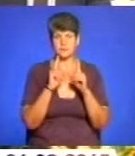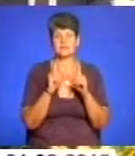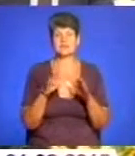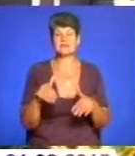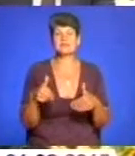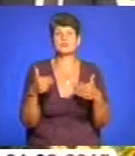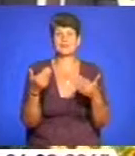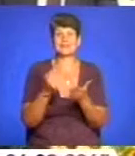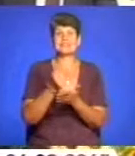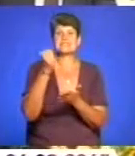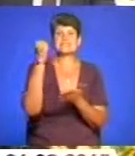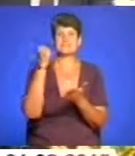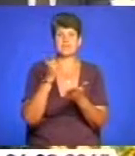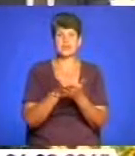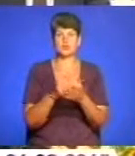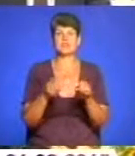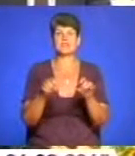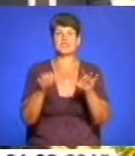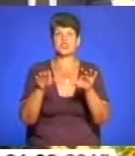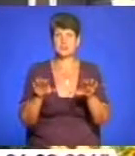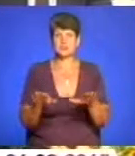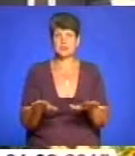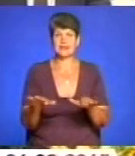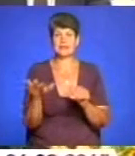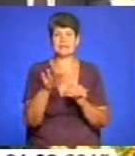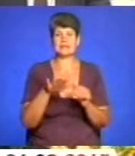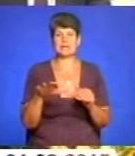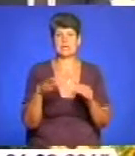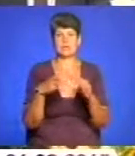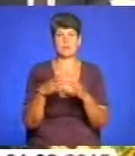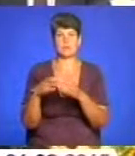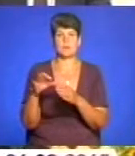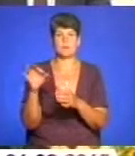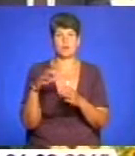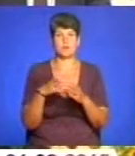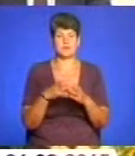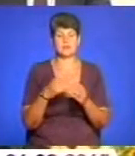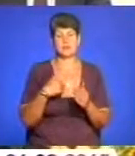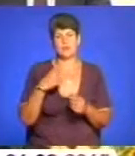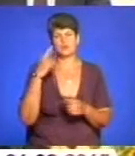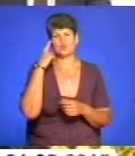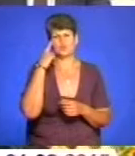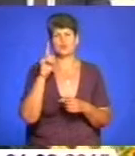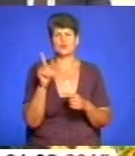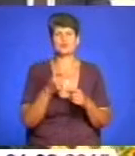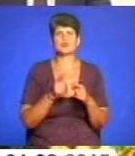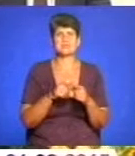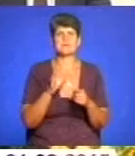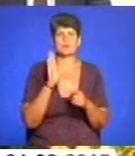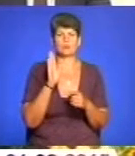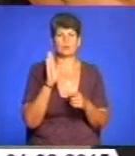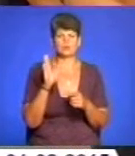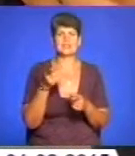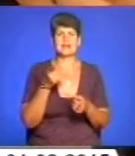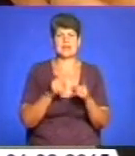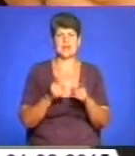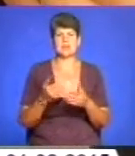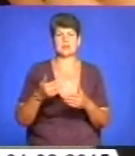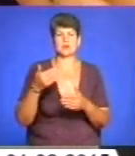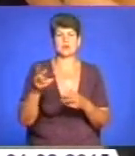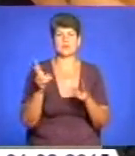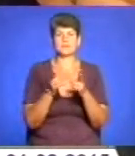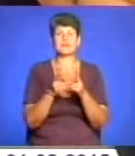і затверджувати рішення територіальних громад про об'єднання. І думаю, що це буде реальний крок назустріч.